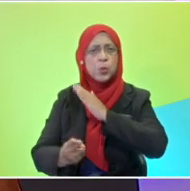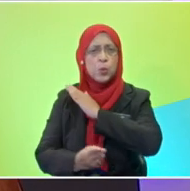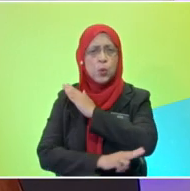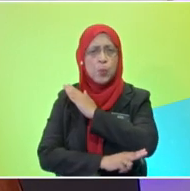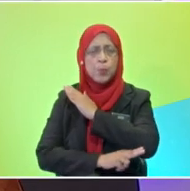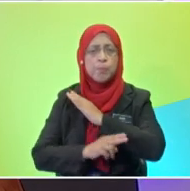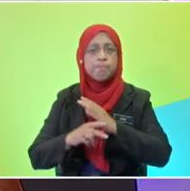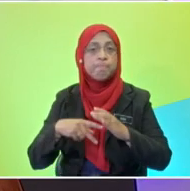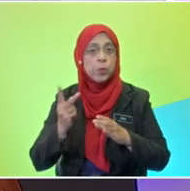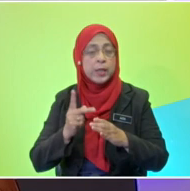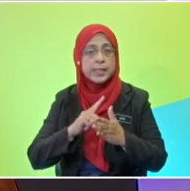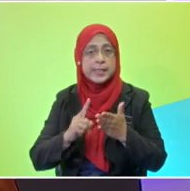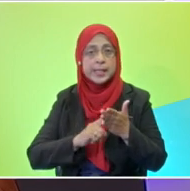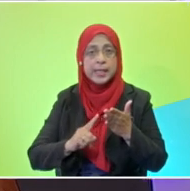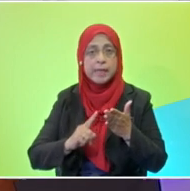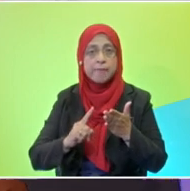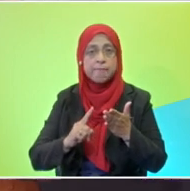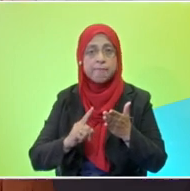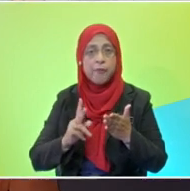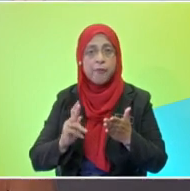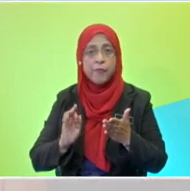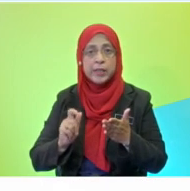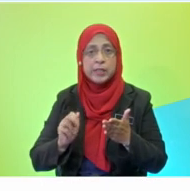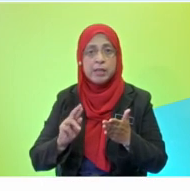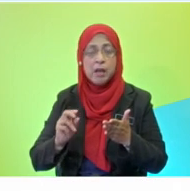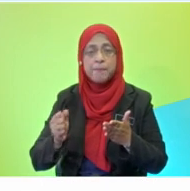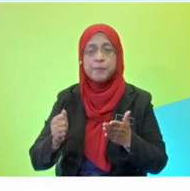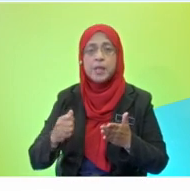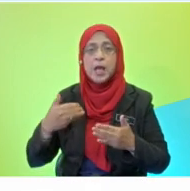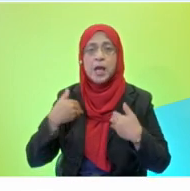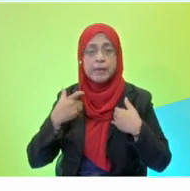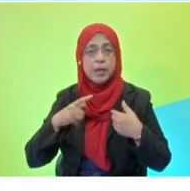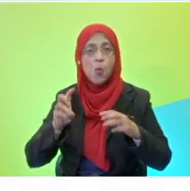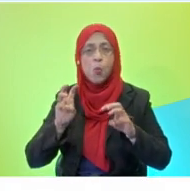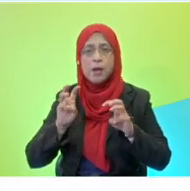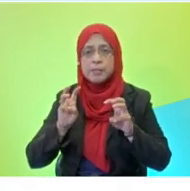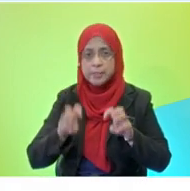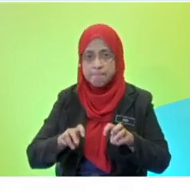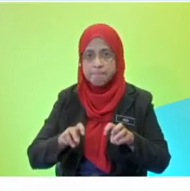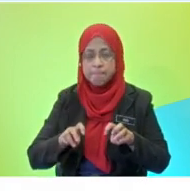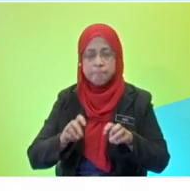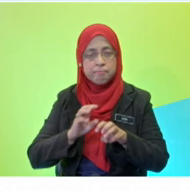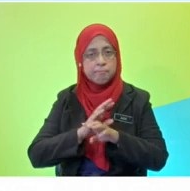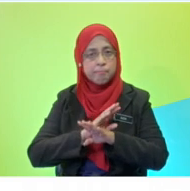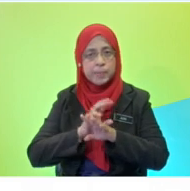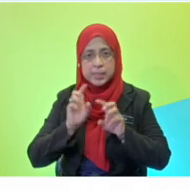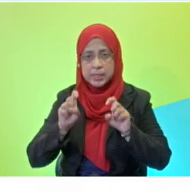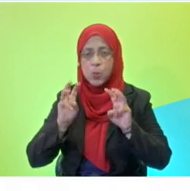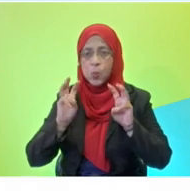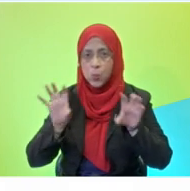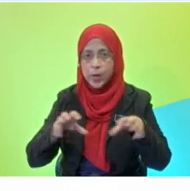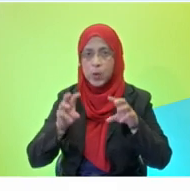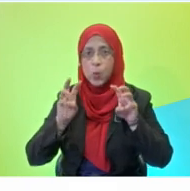ah hukum mengeluarkan zakat fitrah adalah wajib makna tak boleh tak tolak ya mesti wajib oke